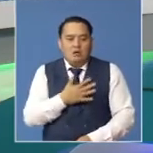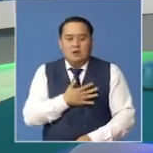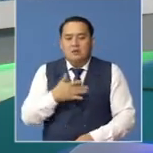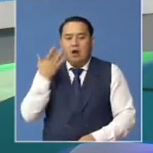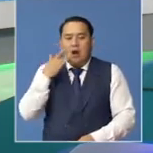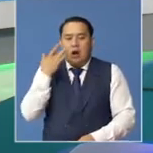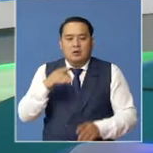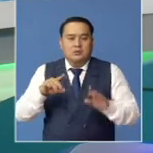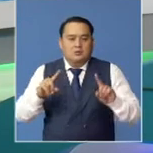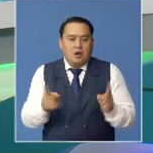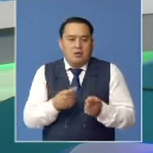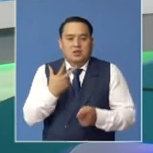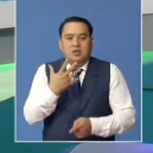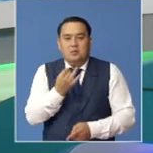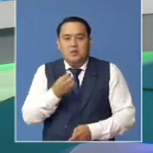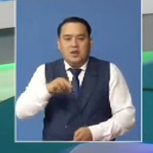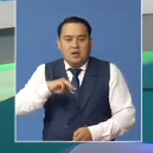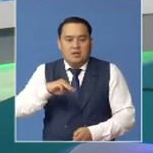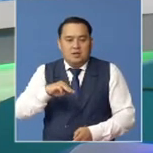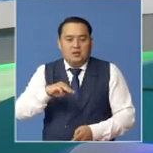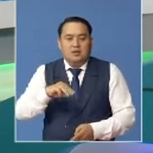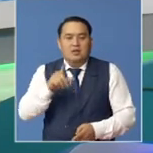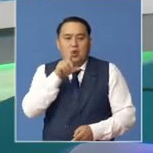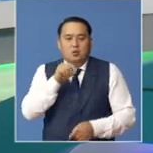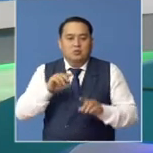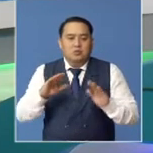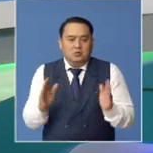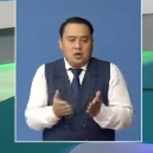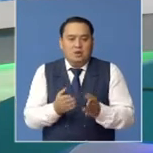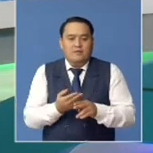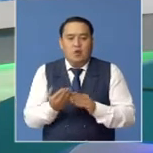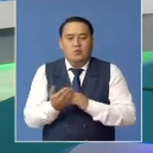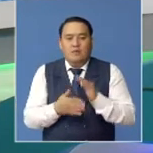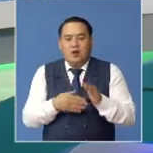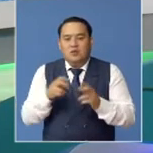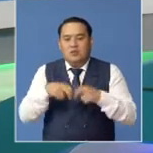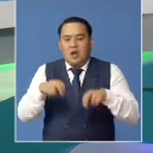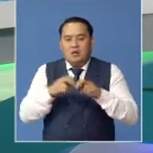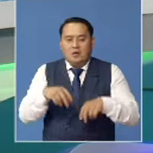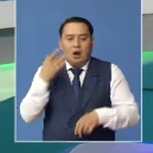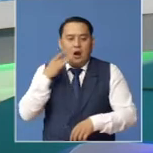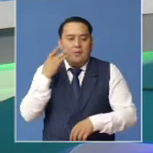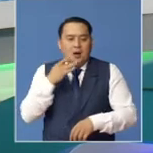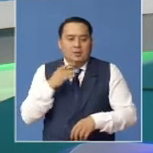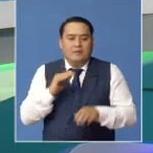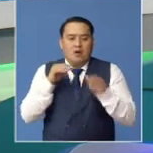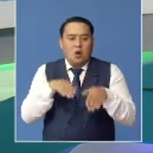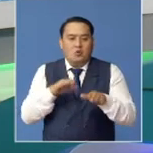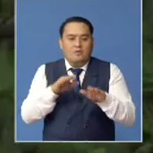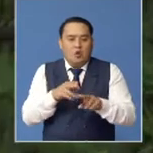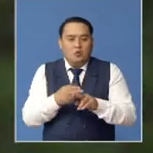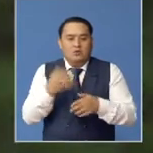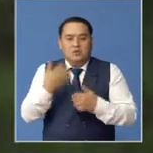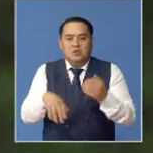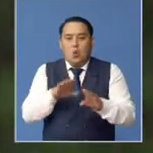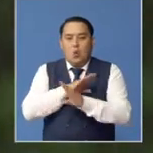пернатых уменьшилось на 3 миллиарда особей. Об этом пишет «Нью-Йорк Таймс» со ссылкой на исследования американских орнитологов. Среди